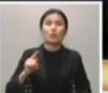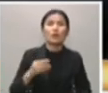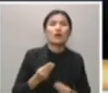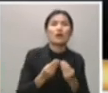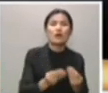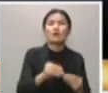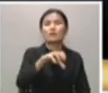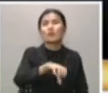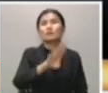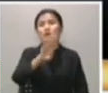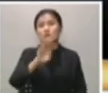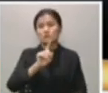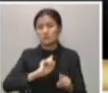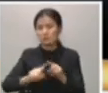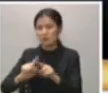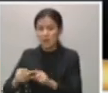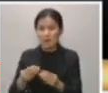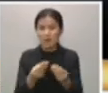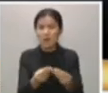ไม่กี่ราย